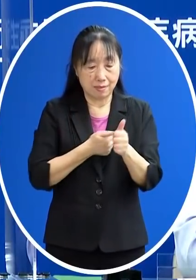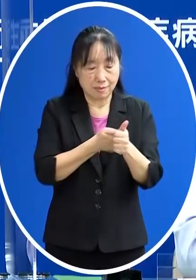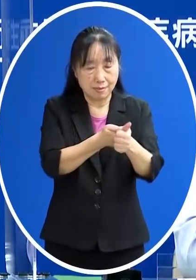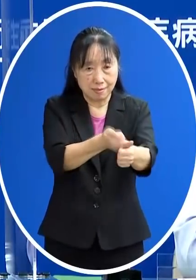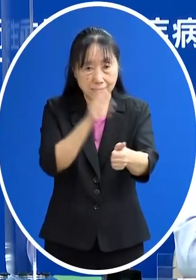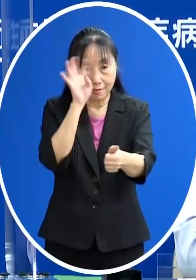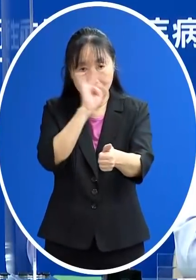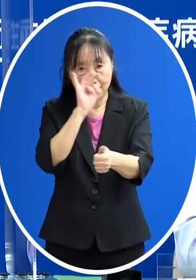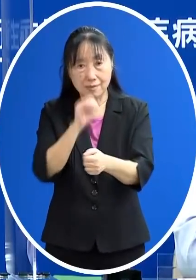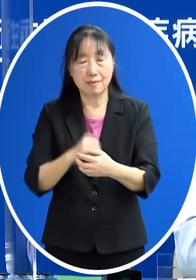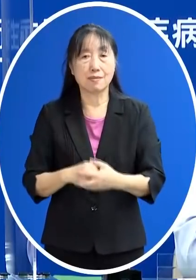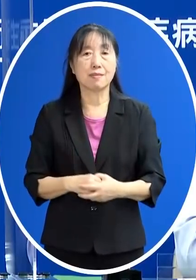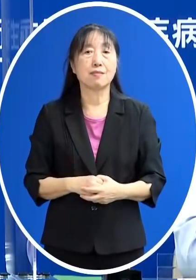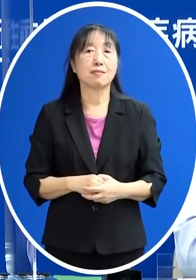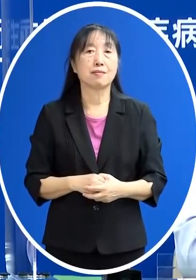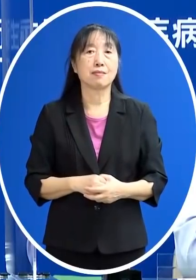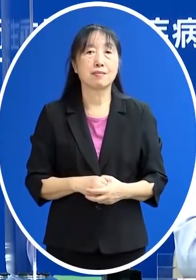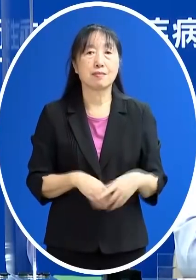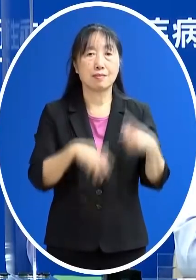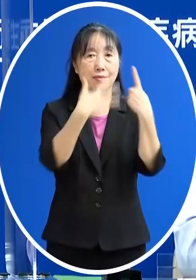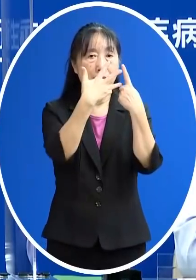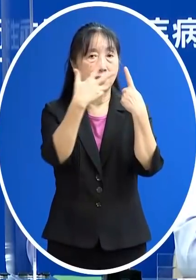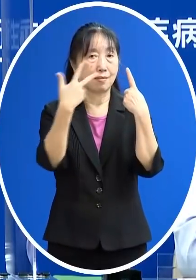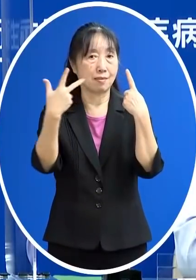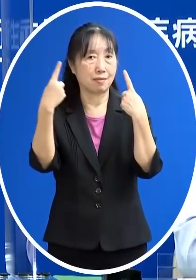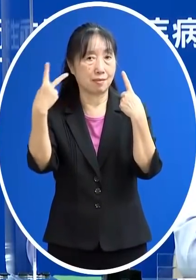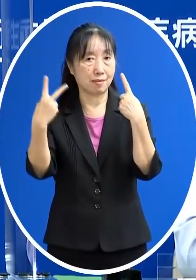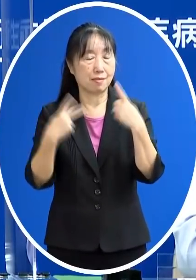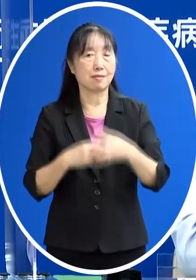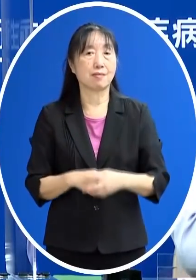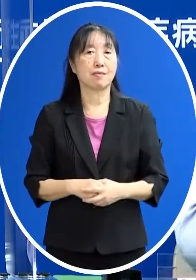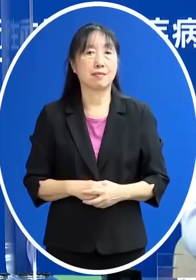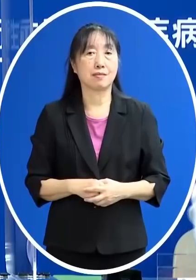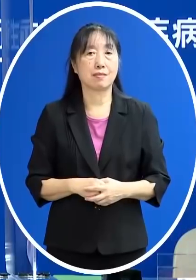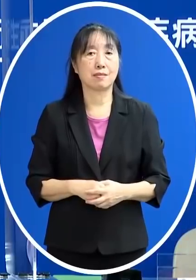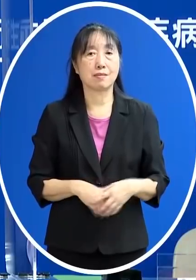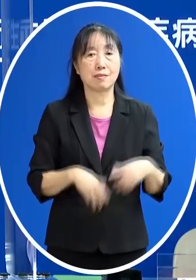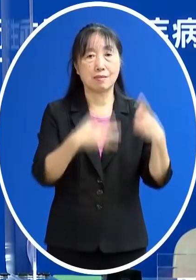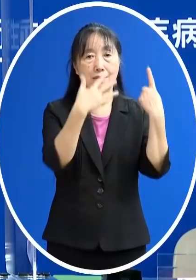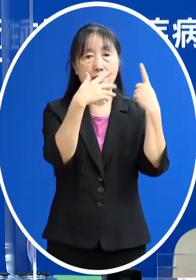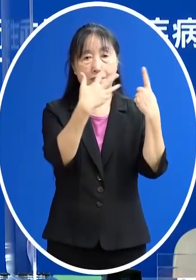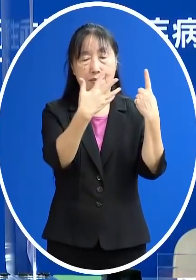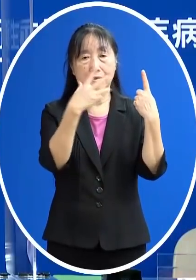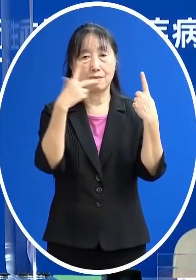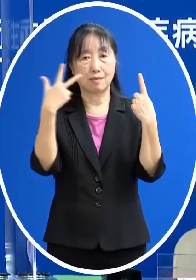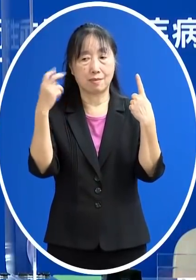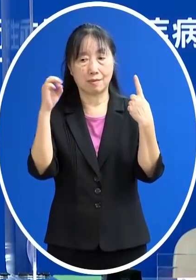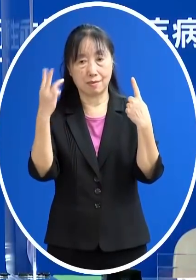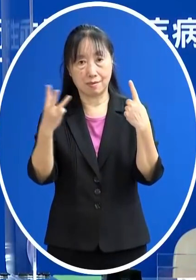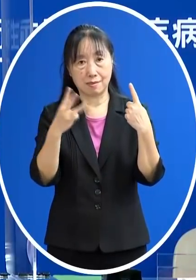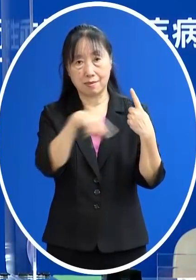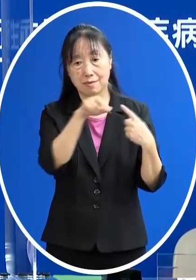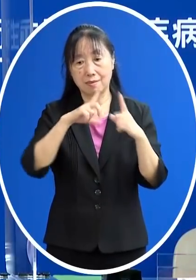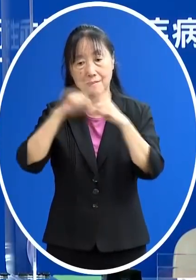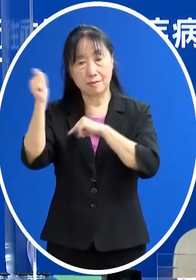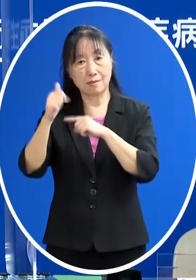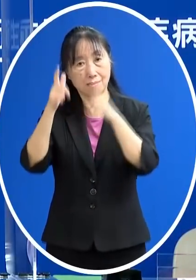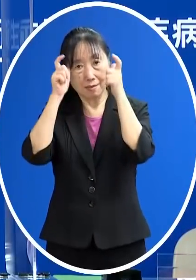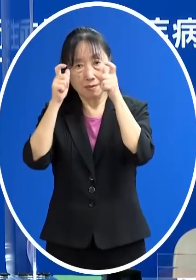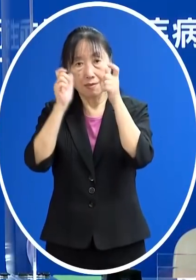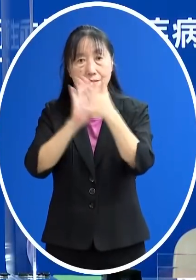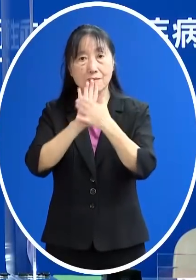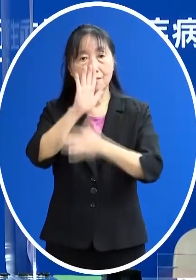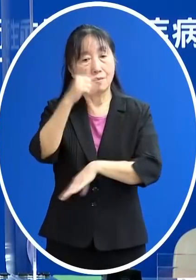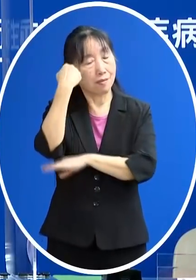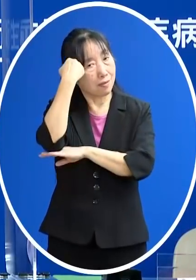验。那另外1872是18703回到高雄之后。那是